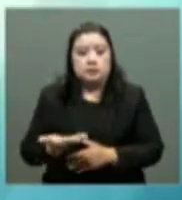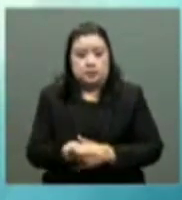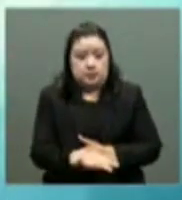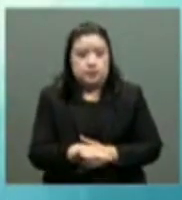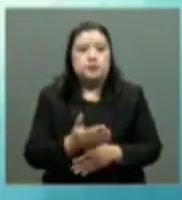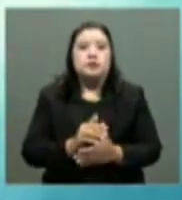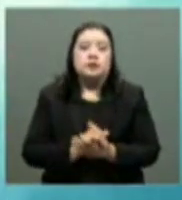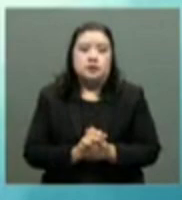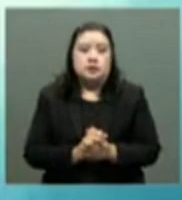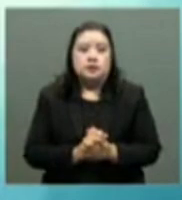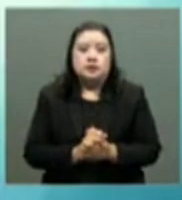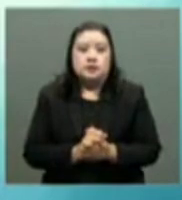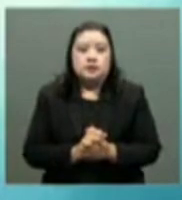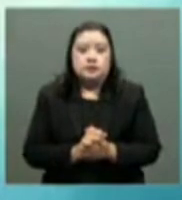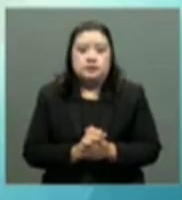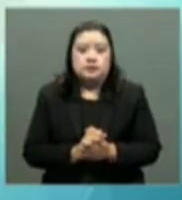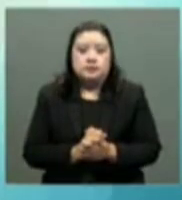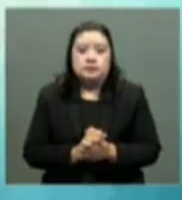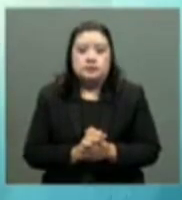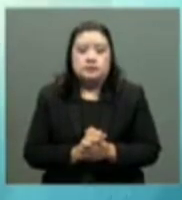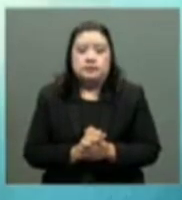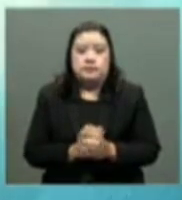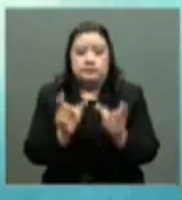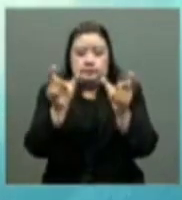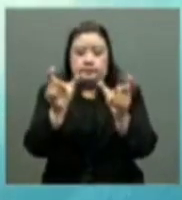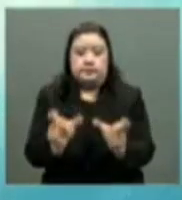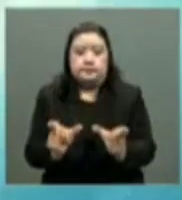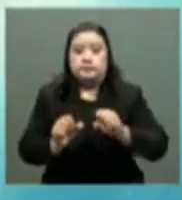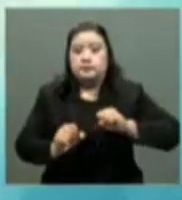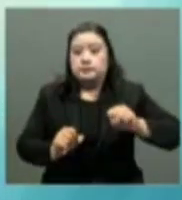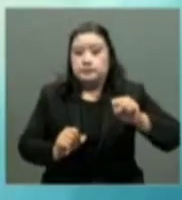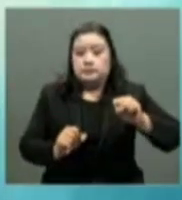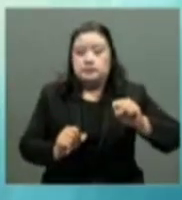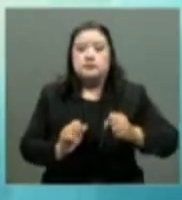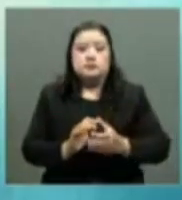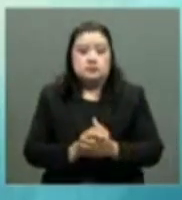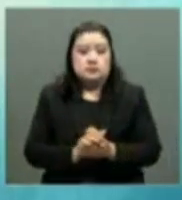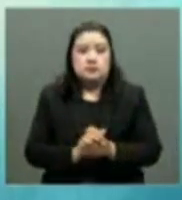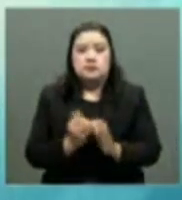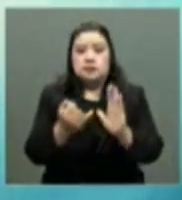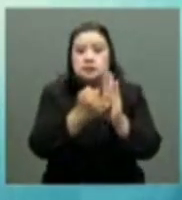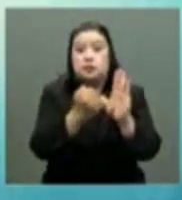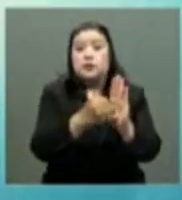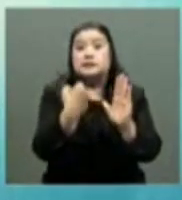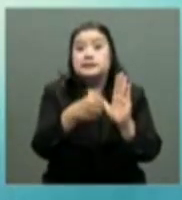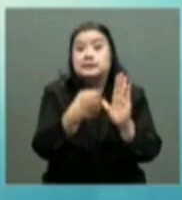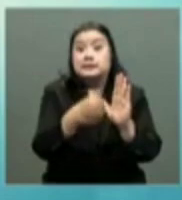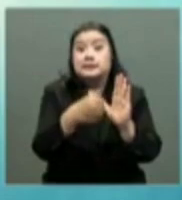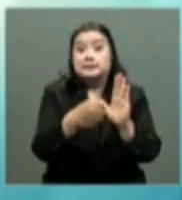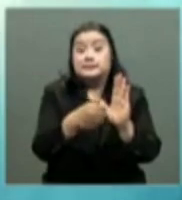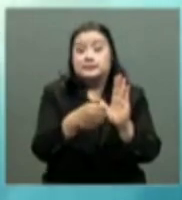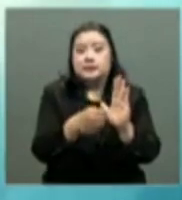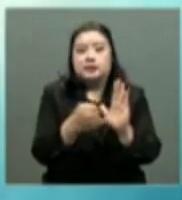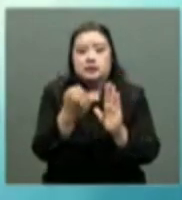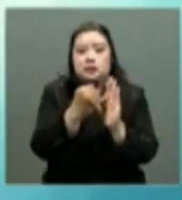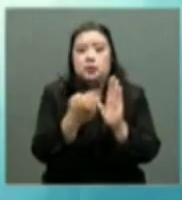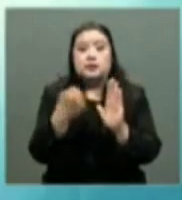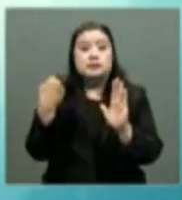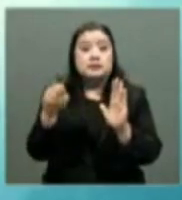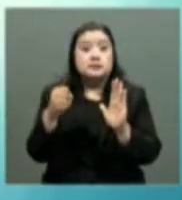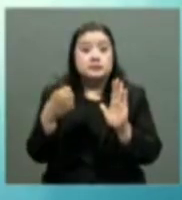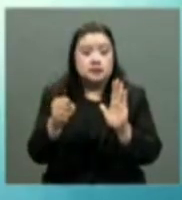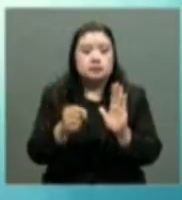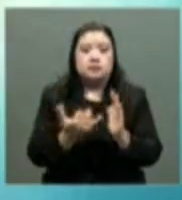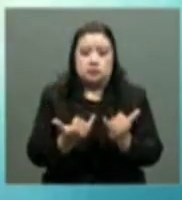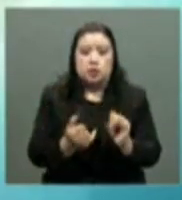นะครับก็จะเห็นว่าซ้ายมือในกล่องซ้ายมือนะครับ10จังหวัดผู้ป่วยสูงสุดนะครับอันนี้ก